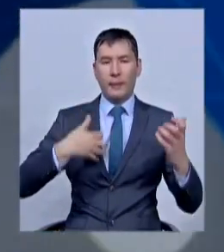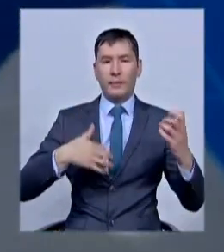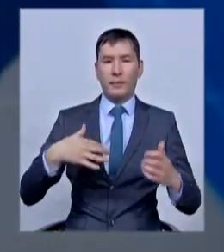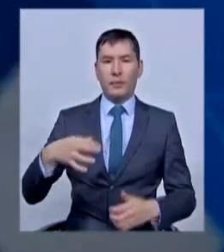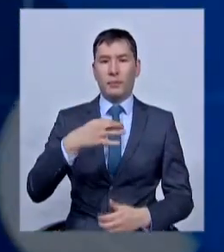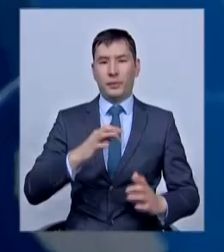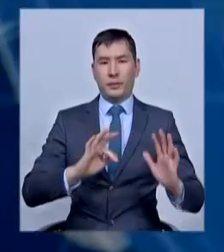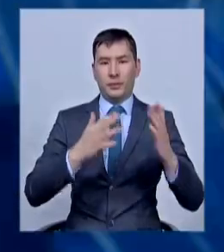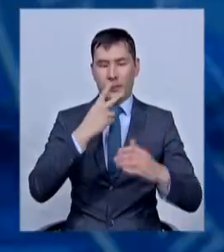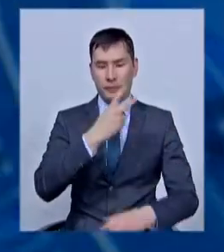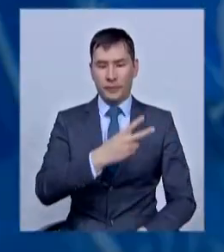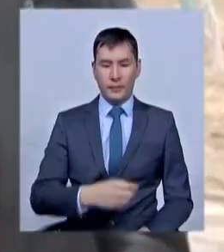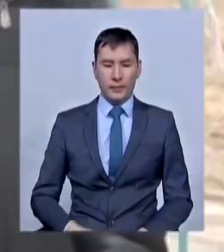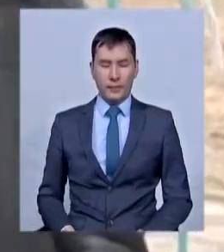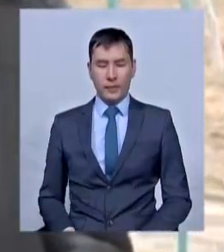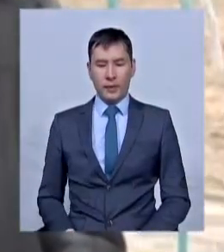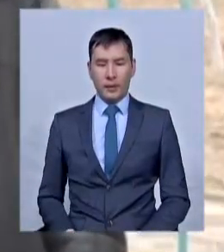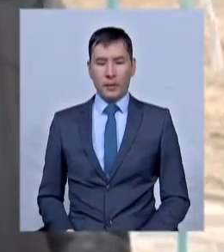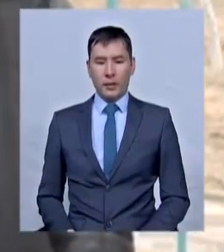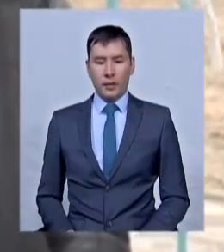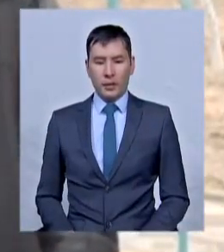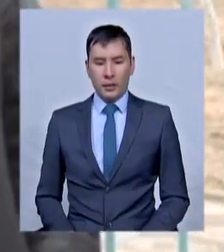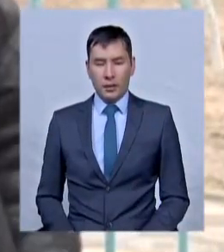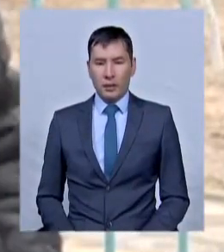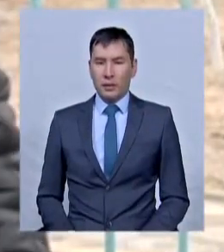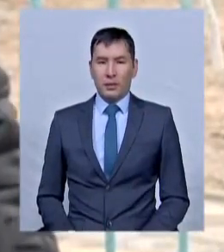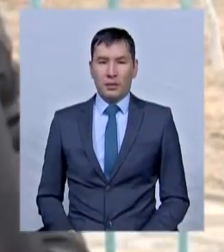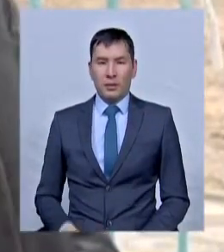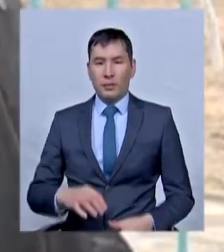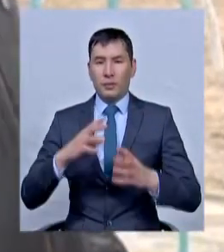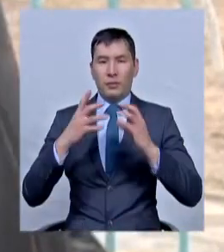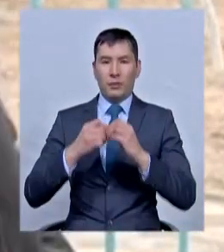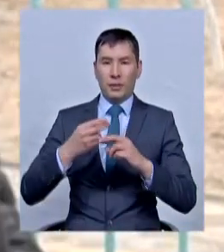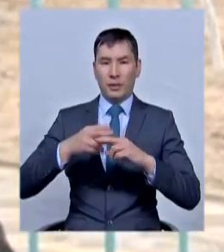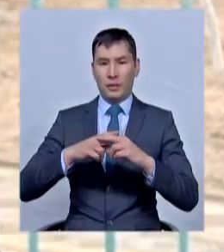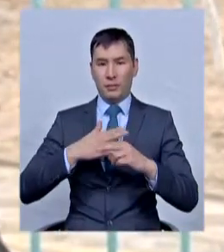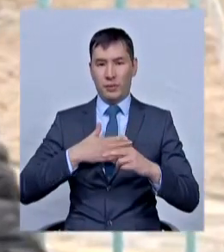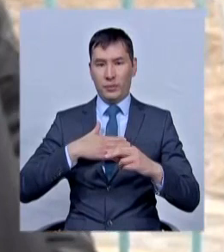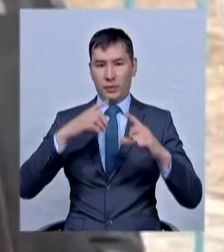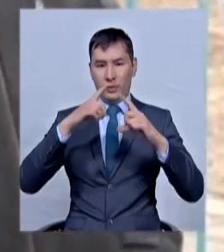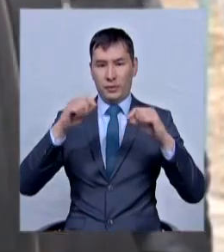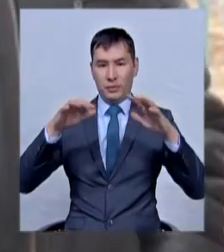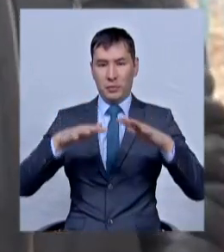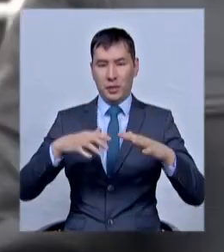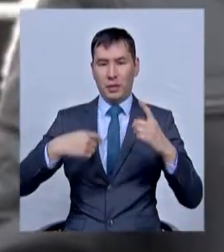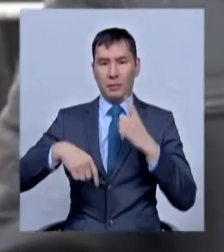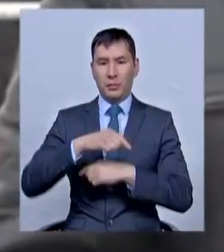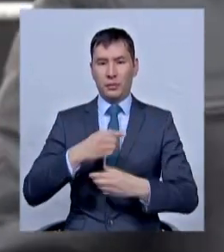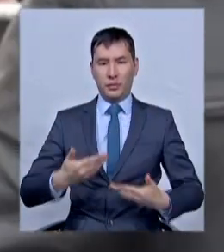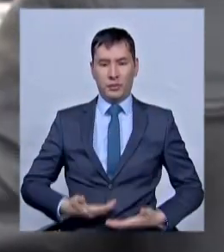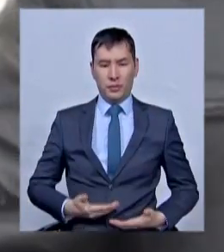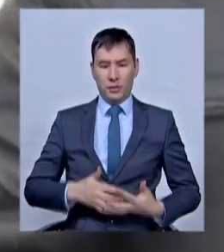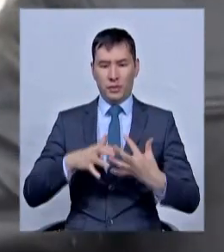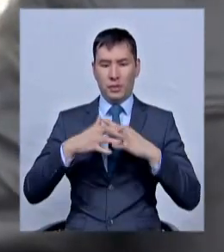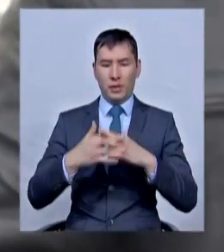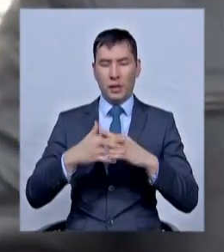Байет толығырақ айтсын. Оларда ешқандай қаражат жоқ екен, оны бізге демеуші тап дейді. Біз ауыл адамдар қаяқтан демеуші табамыз? Біздердің